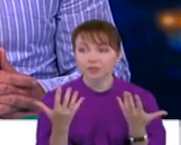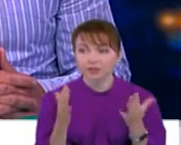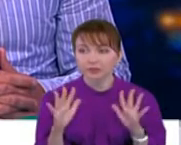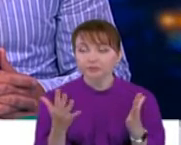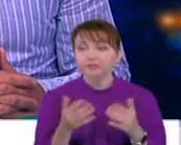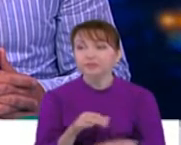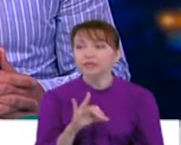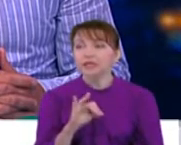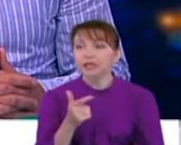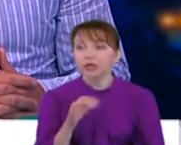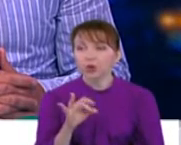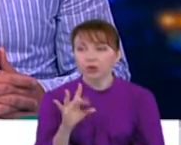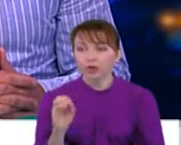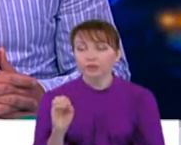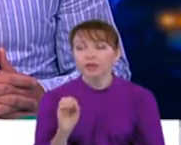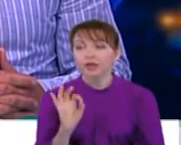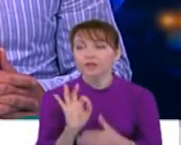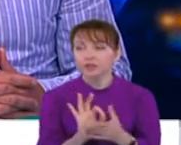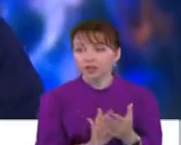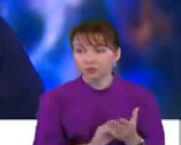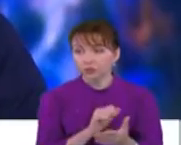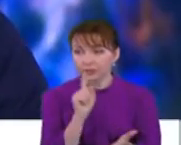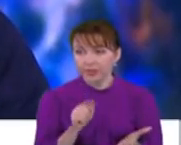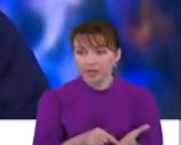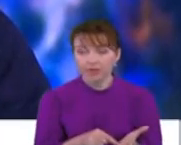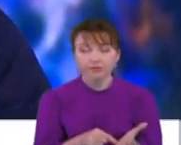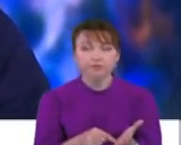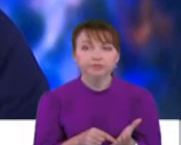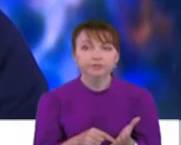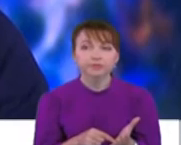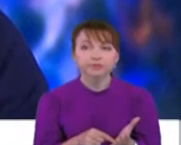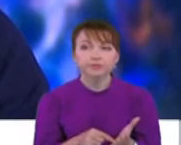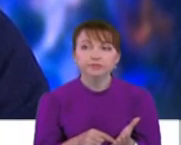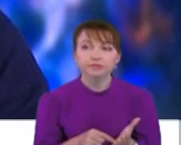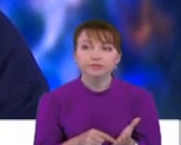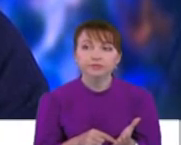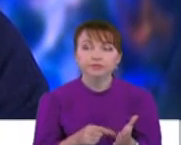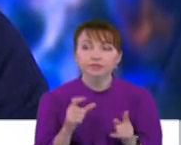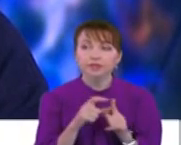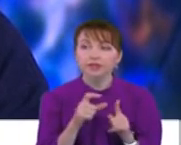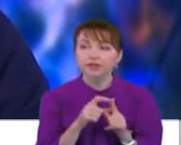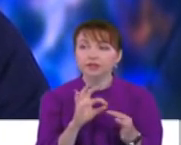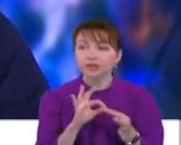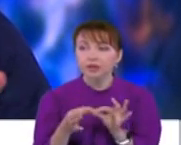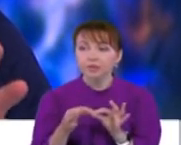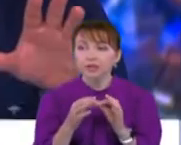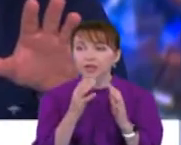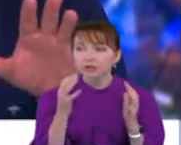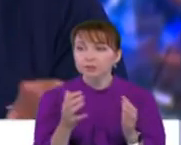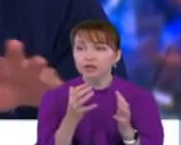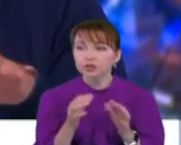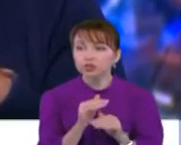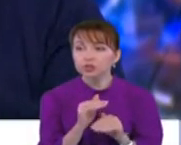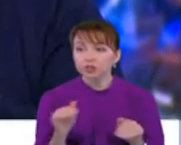пане Ігоре, до вас одразу. От сказали, що то є термін збереження тиші, але